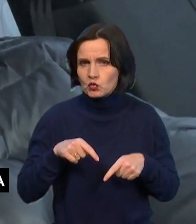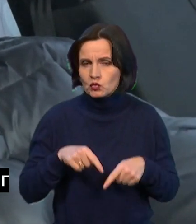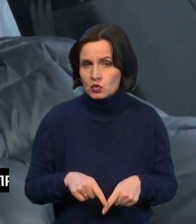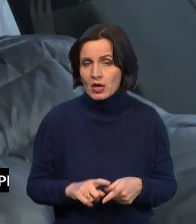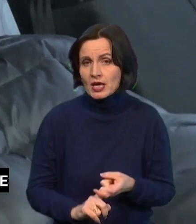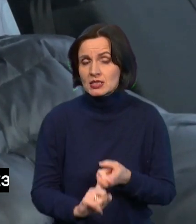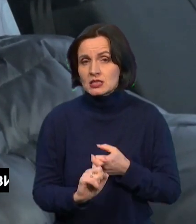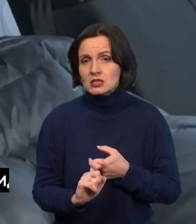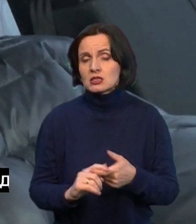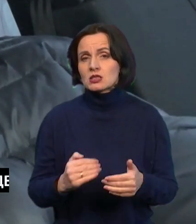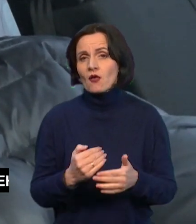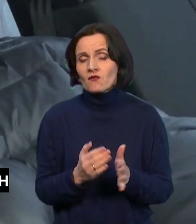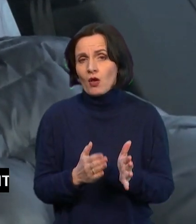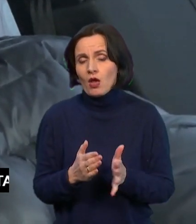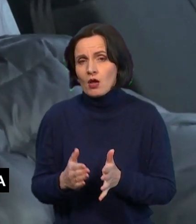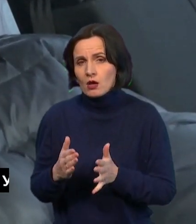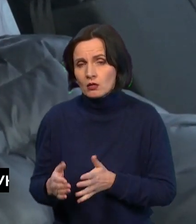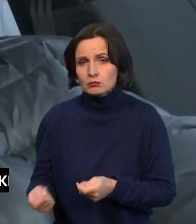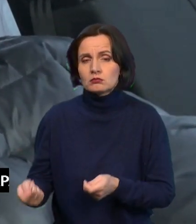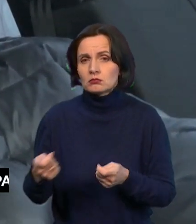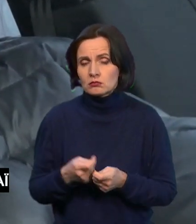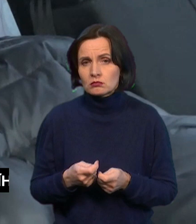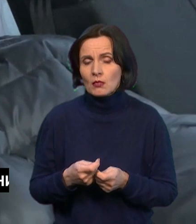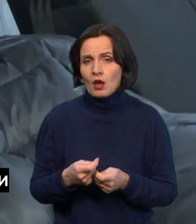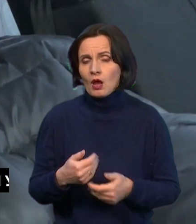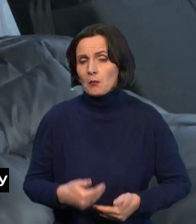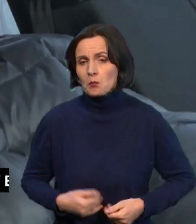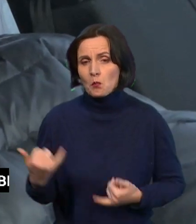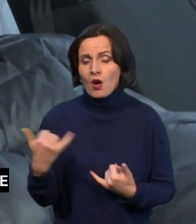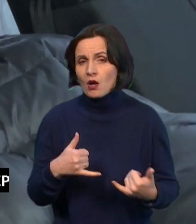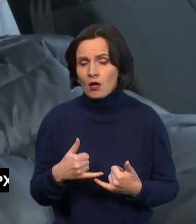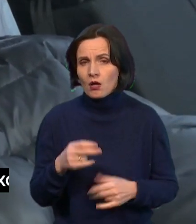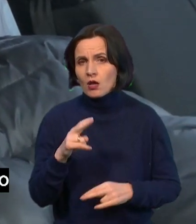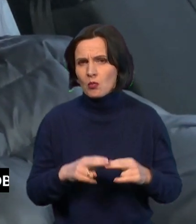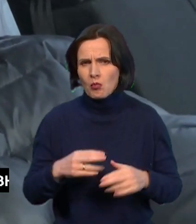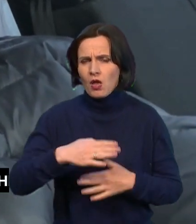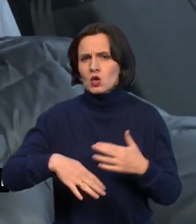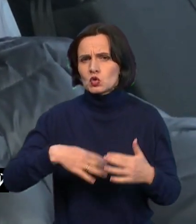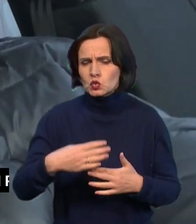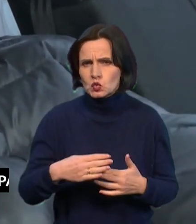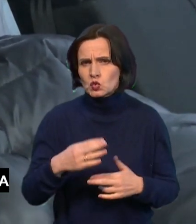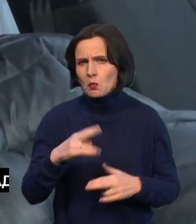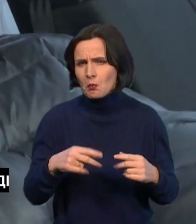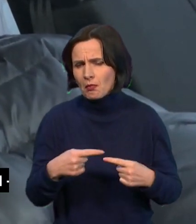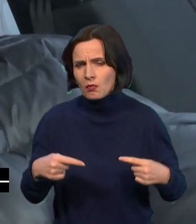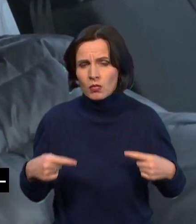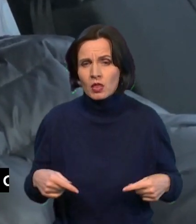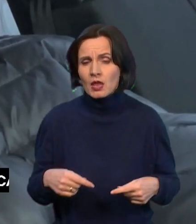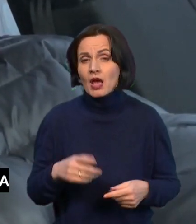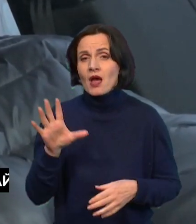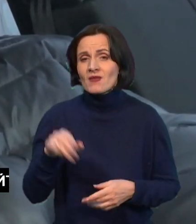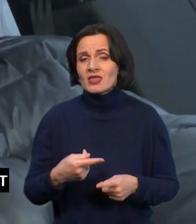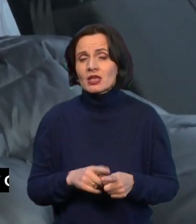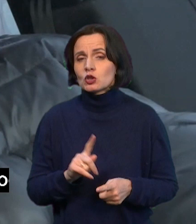залежиться від ритмічності поставок. Побутова хімія, будівельні суміші, будівельні матеріали. Ну, тобто все те, що